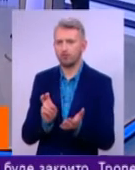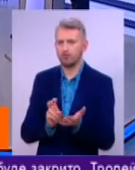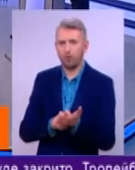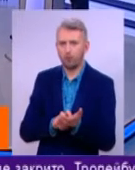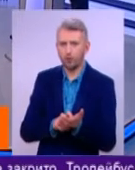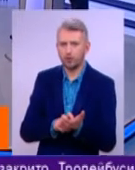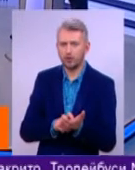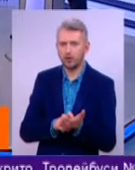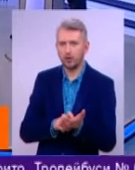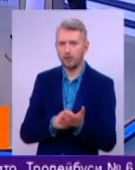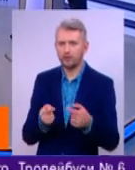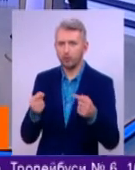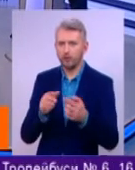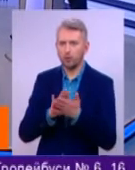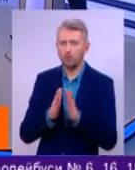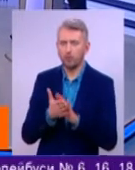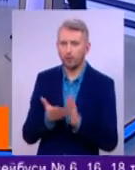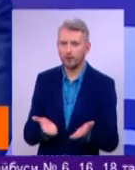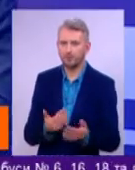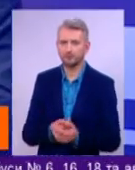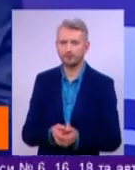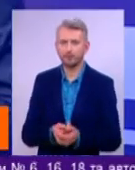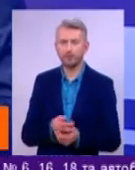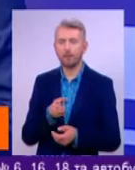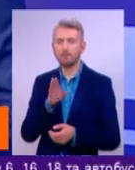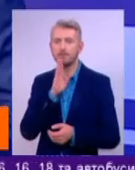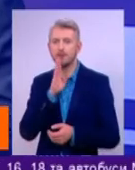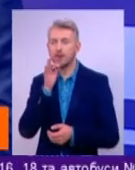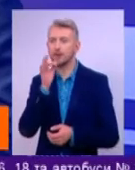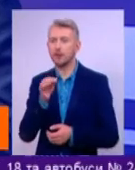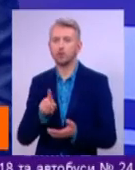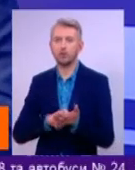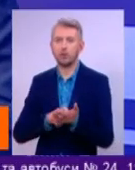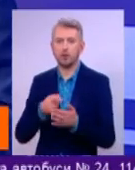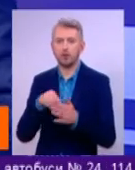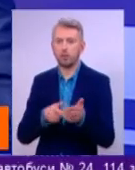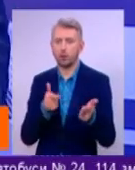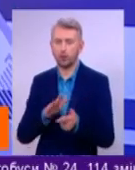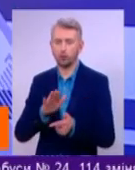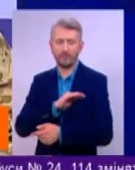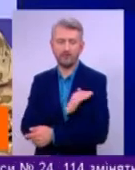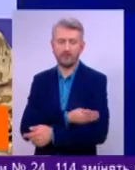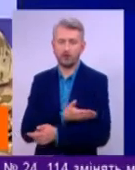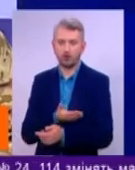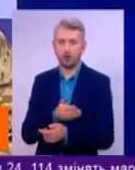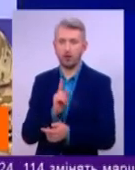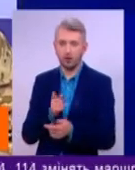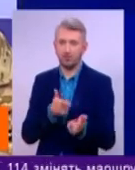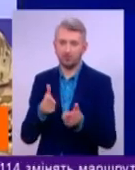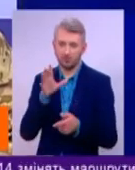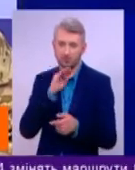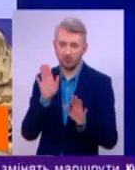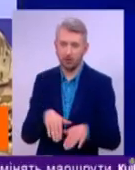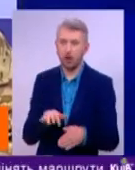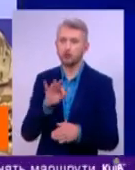побоюються відповідних умов. Ну, ось там дівчина сказала, що бояться, бо не готові фізично, але ну, підготують. Але